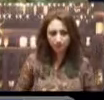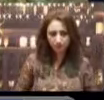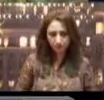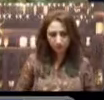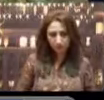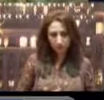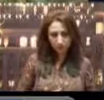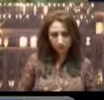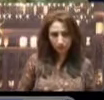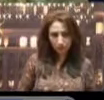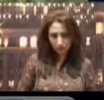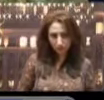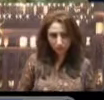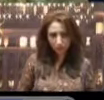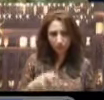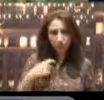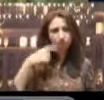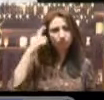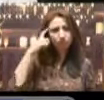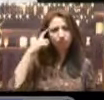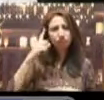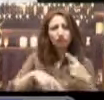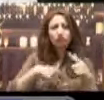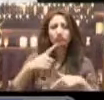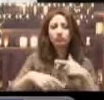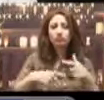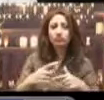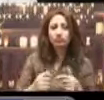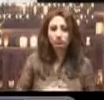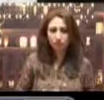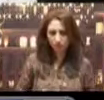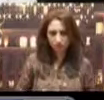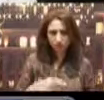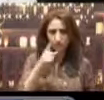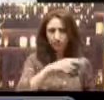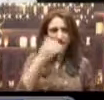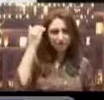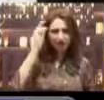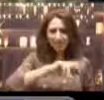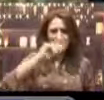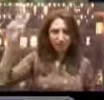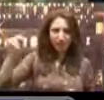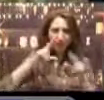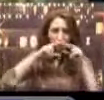يعني بدات اكمل. فكرت انك انت ممكن تكون اينشتاين بس؟